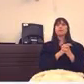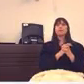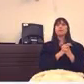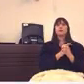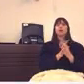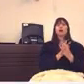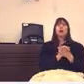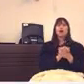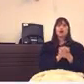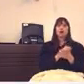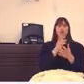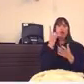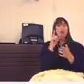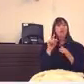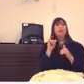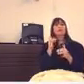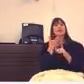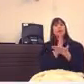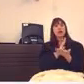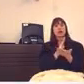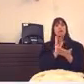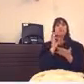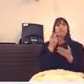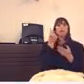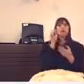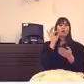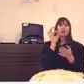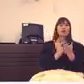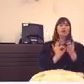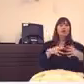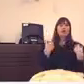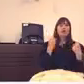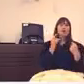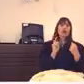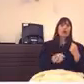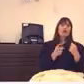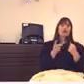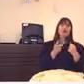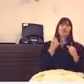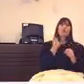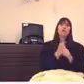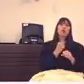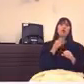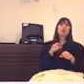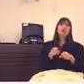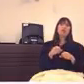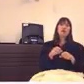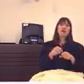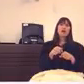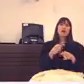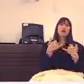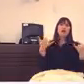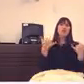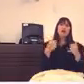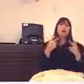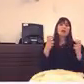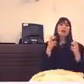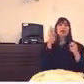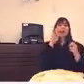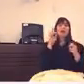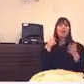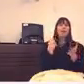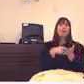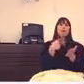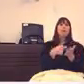חברים, אני לא יודע מה זה חלק. יש מחירון של משרד הבריאות שהוא מחייב אותם, והם פועלים לפיו, והרווחה בעיריית חיפה